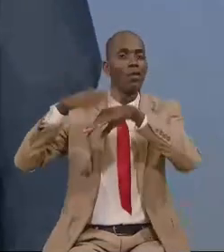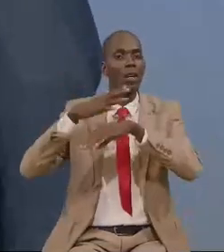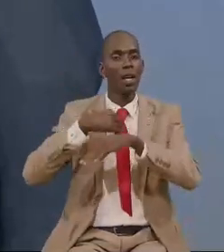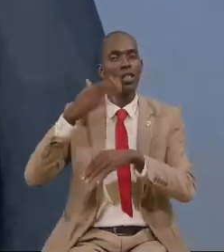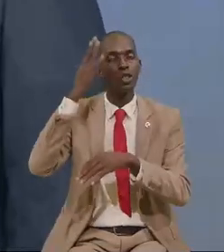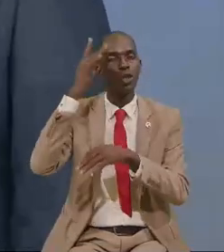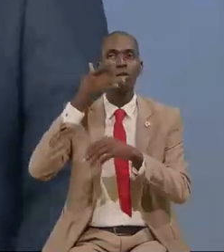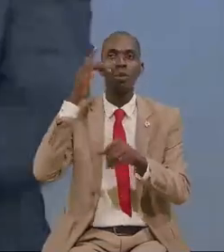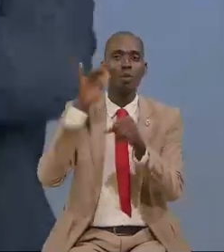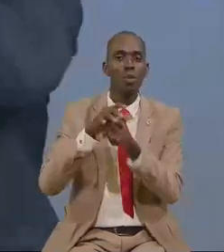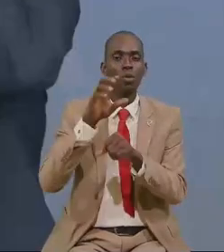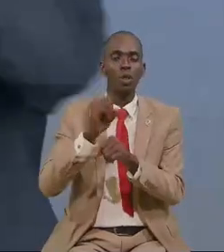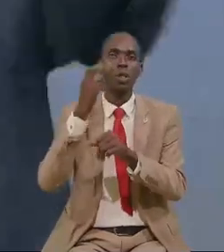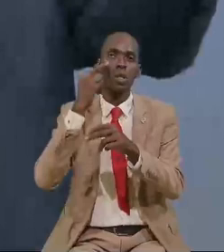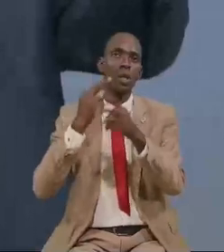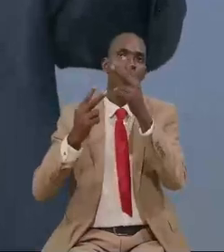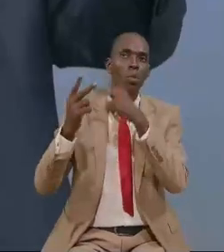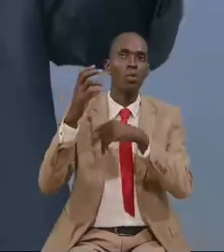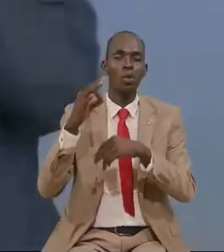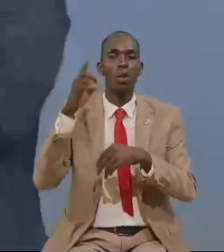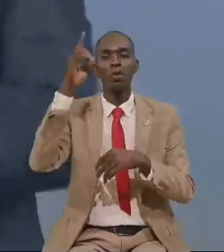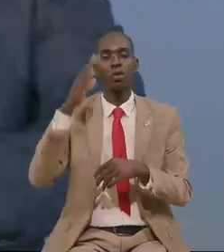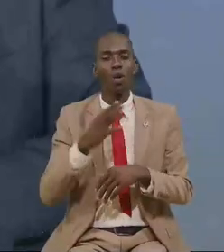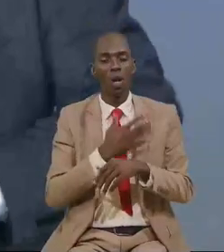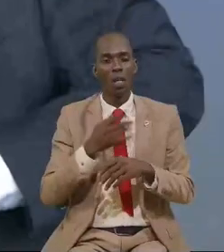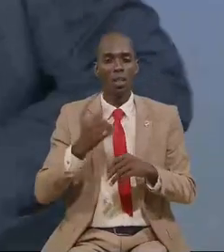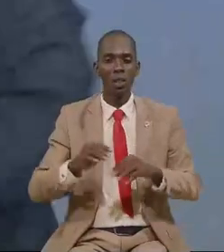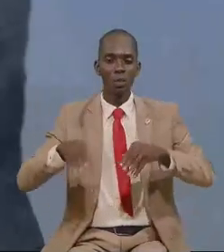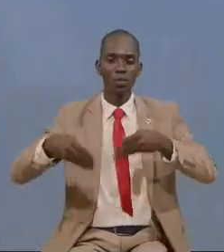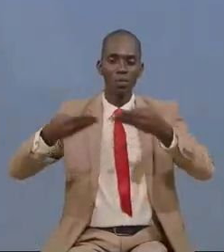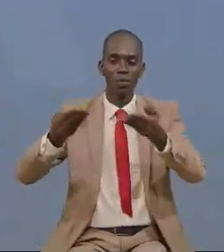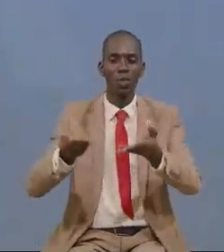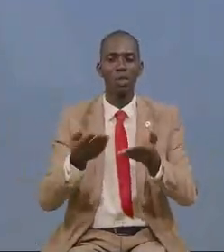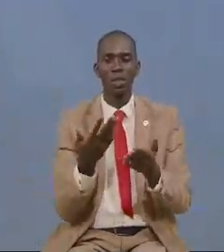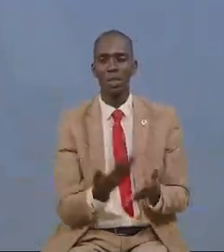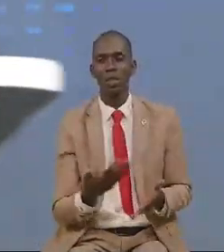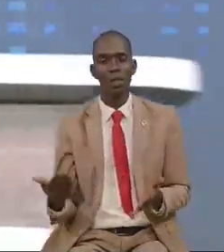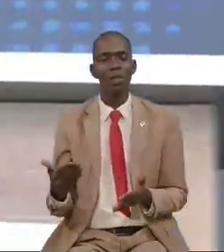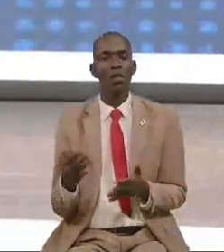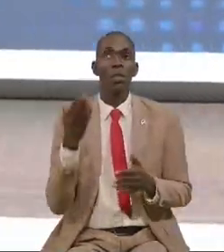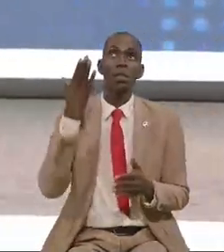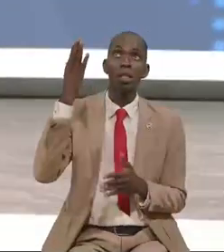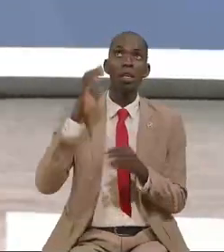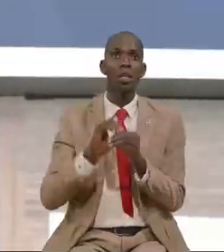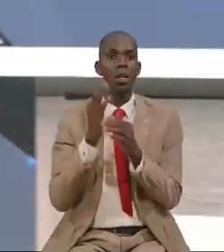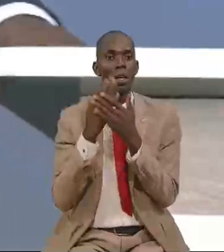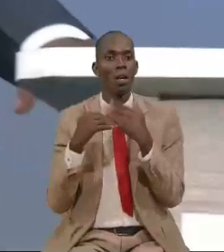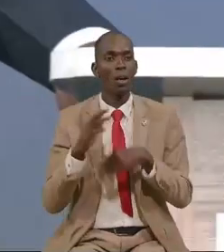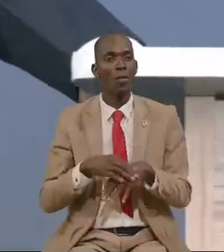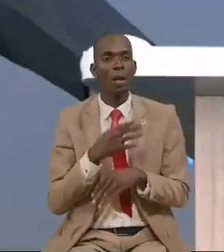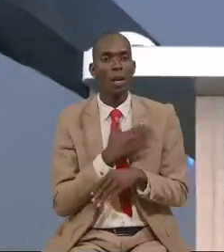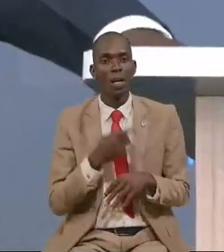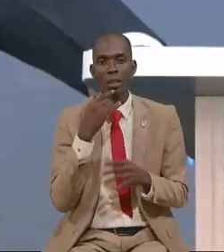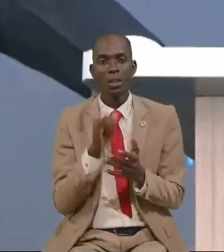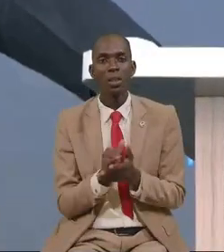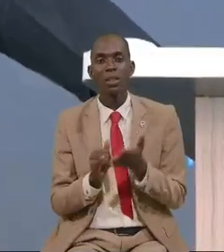Il avait déjà vu les prophéties de Dieu et les provisions disponibles au ciel. Il dit